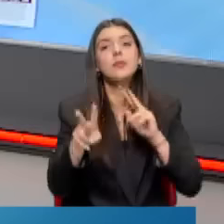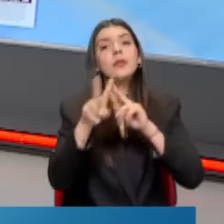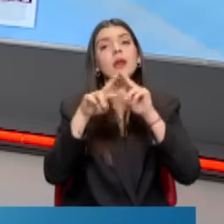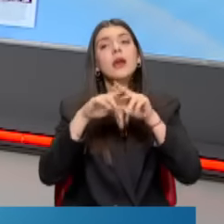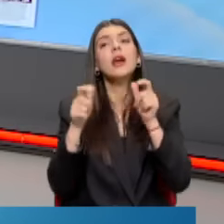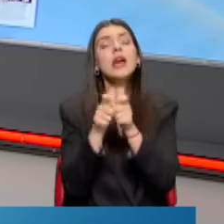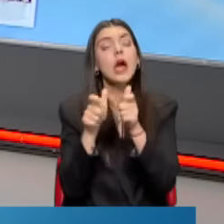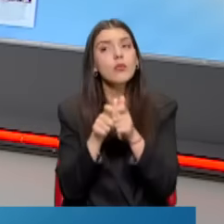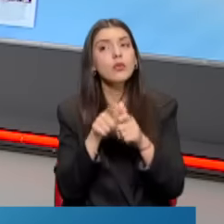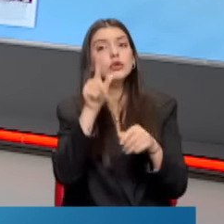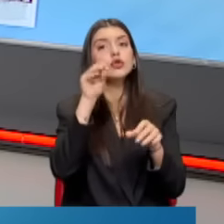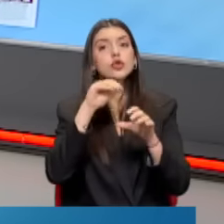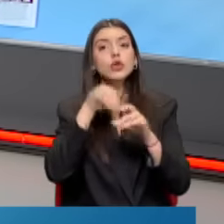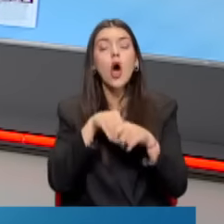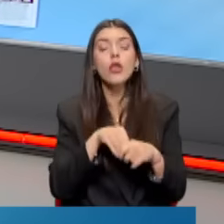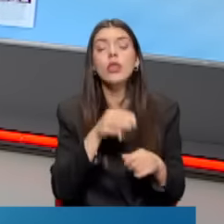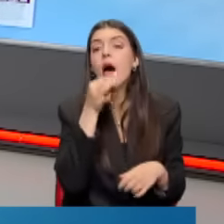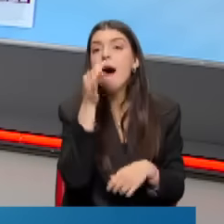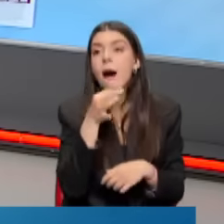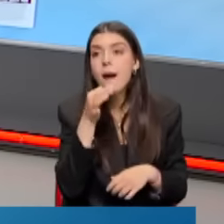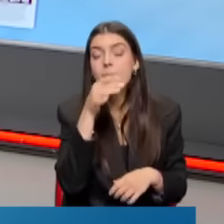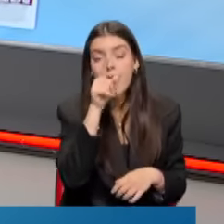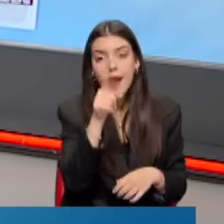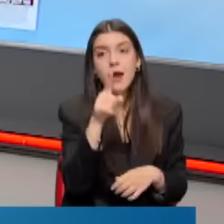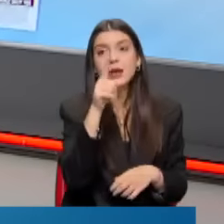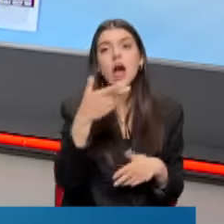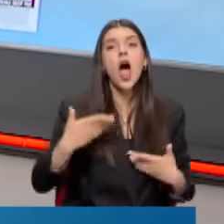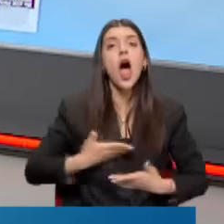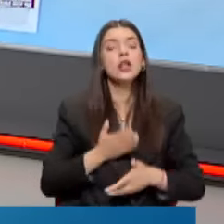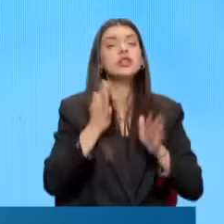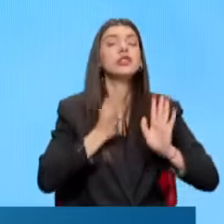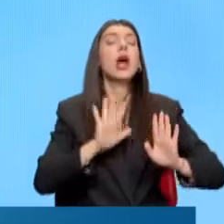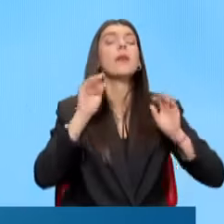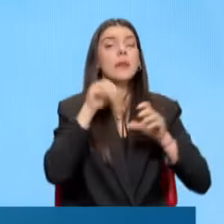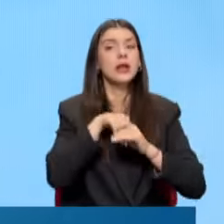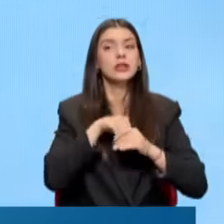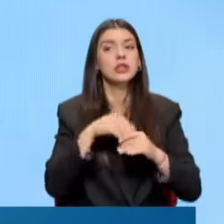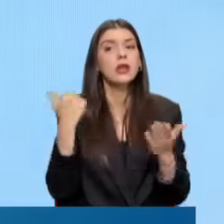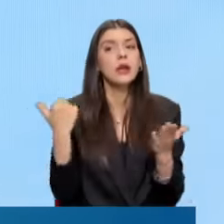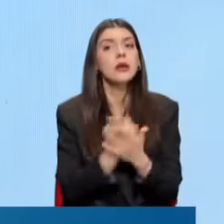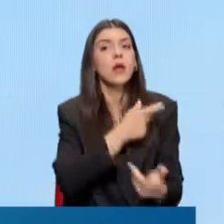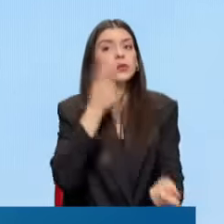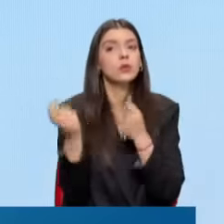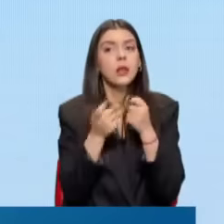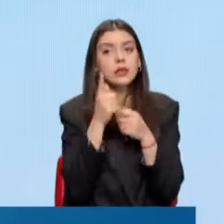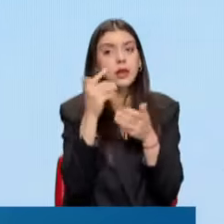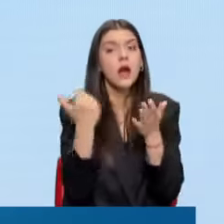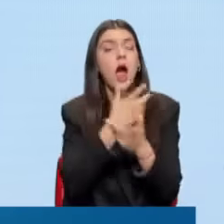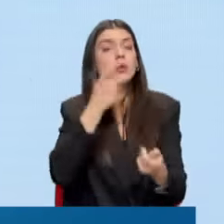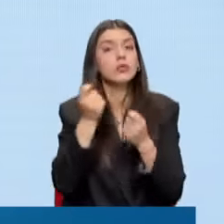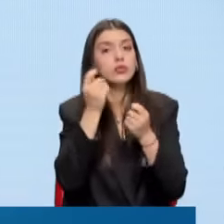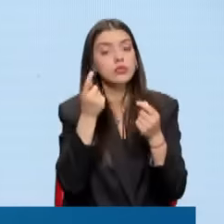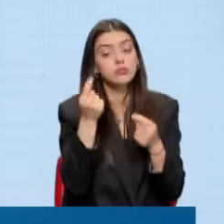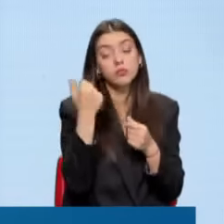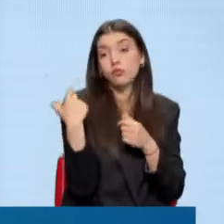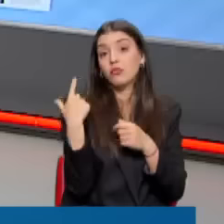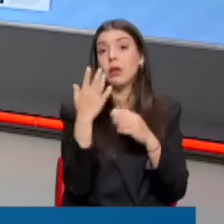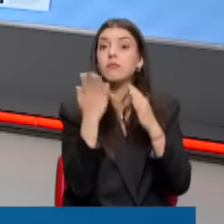aç kalmamak için karta yüklendiler diyerek kart kullanımındaki artışı rakamsal olarak ortaya